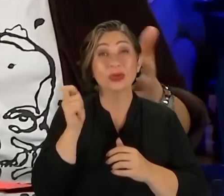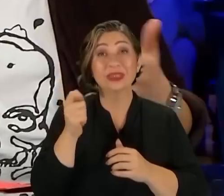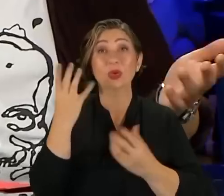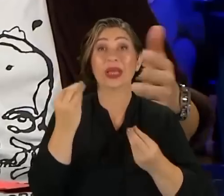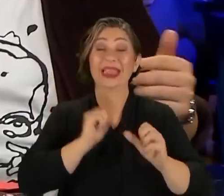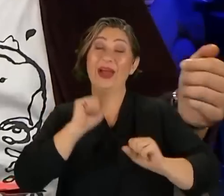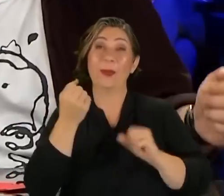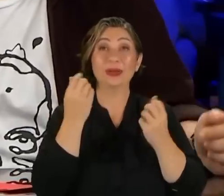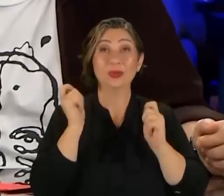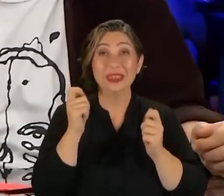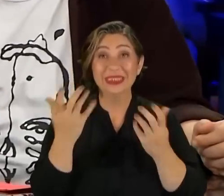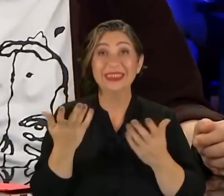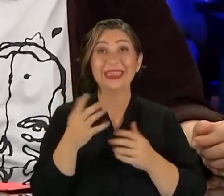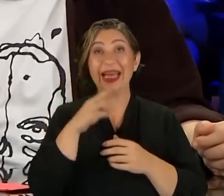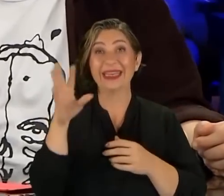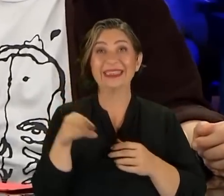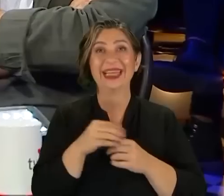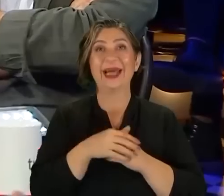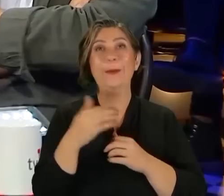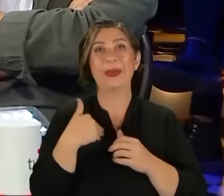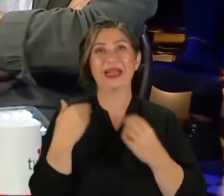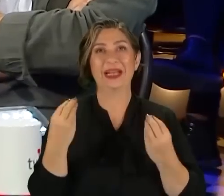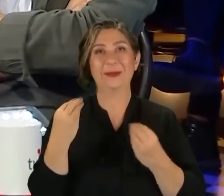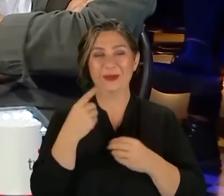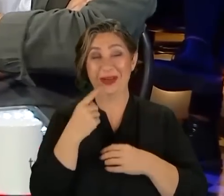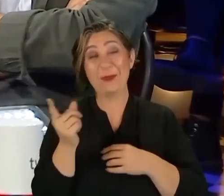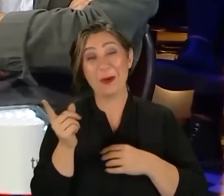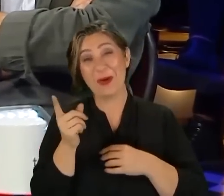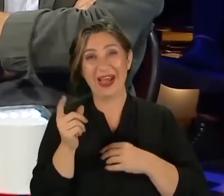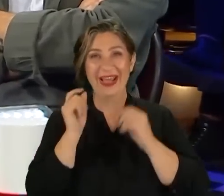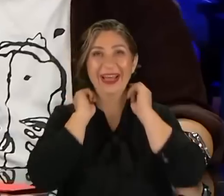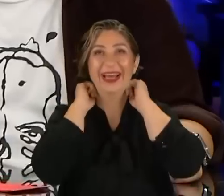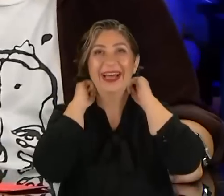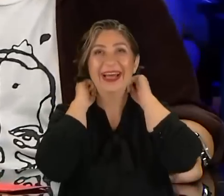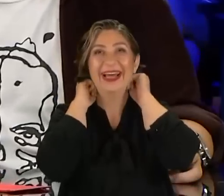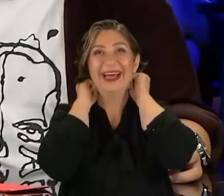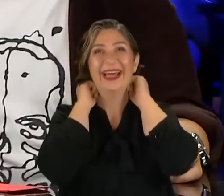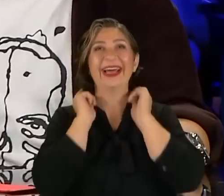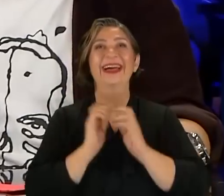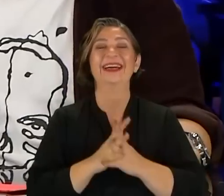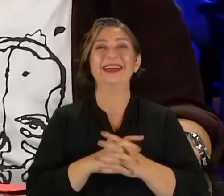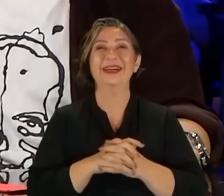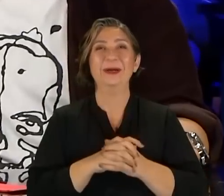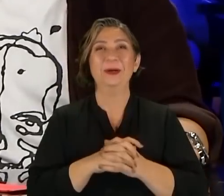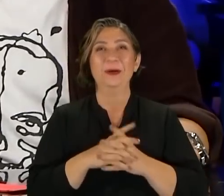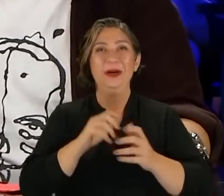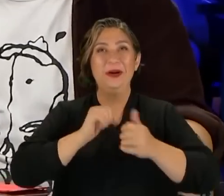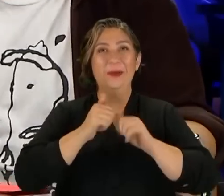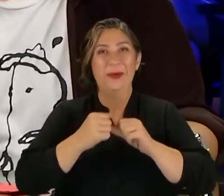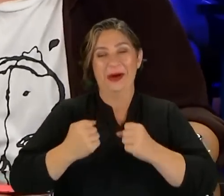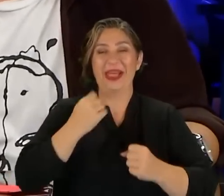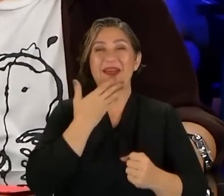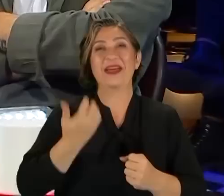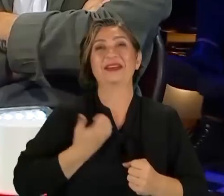davranmak zorundasın herkese falan. Bir tek öyle ben ama. İyiyim diyor sürekli. Yani. Bak, bakayım fena değil. İyiyim. Büyüdükçe daha yakışıklı